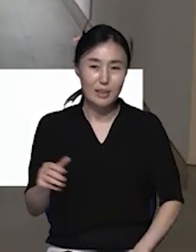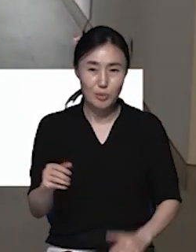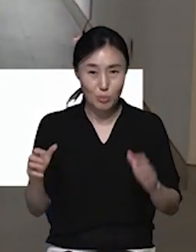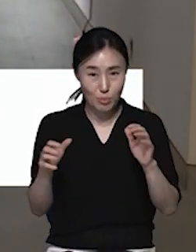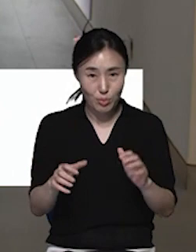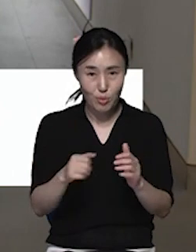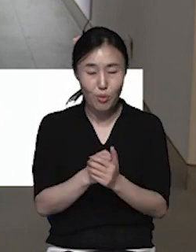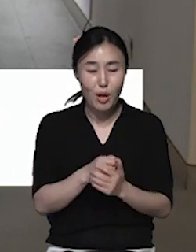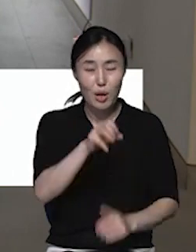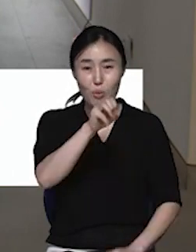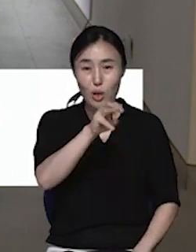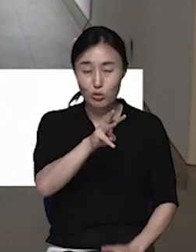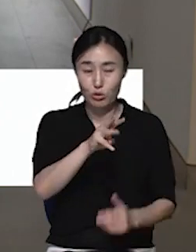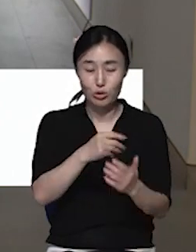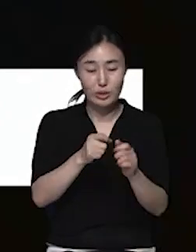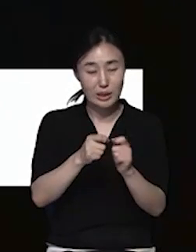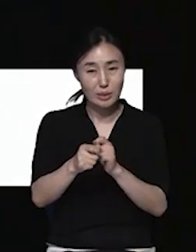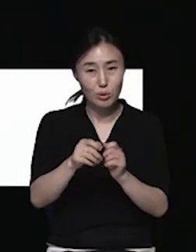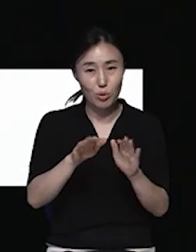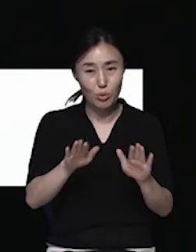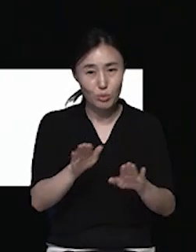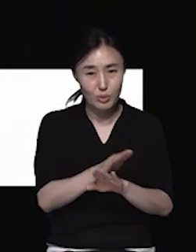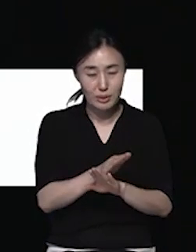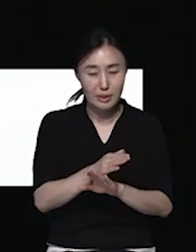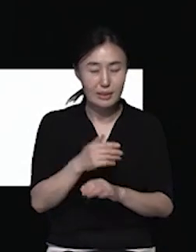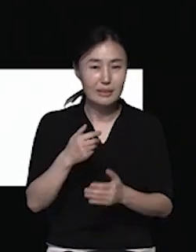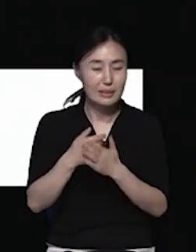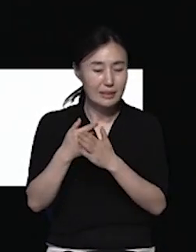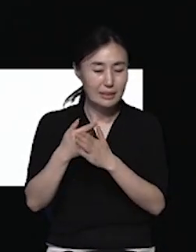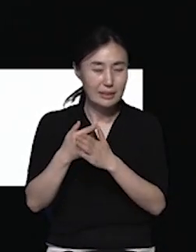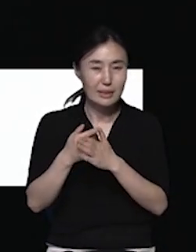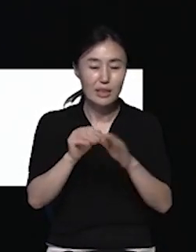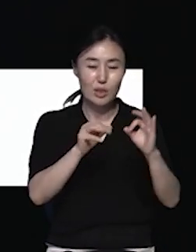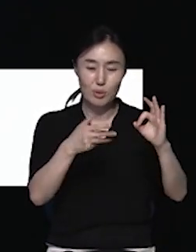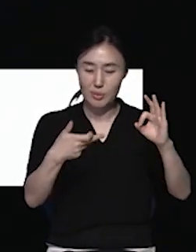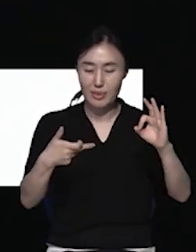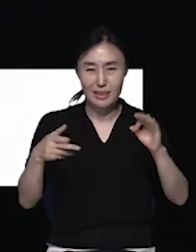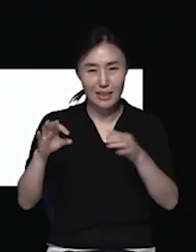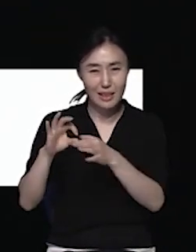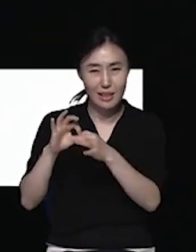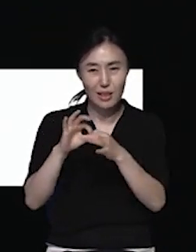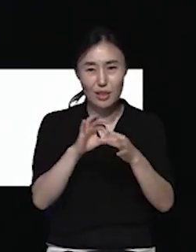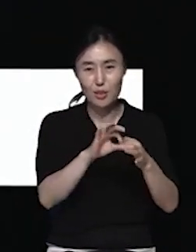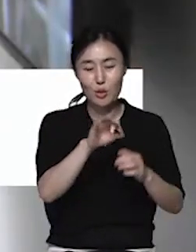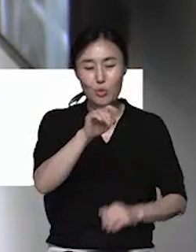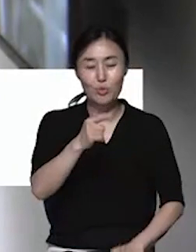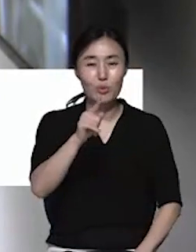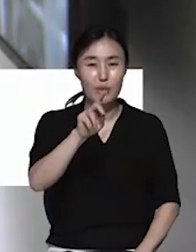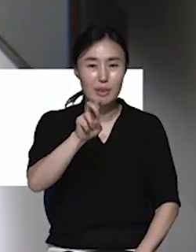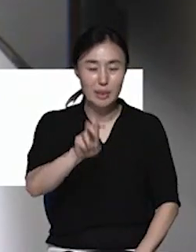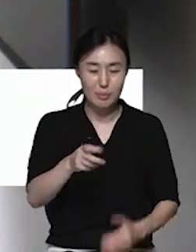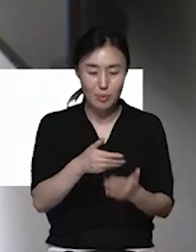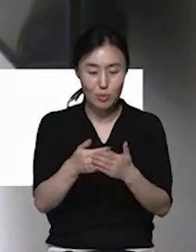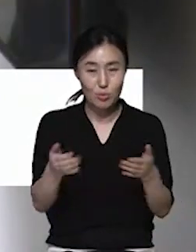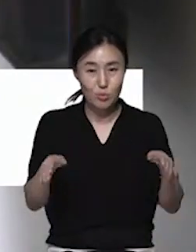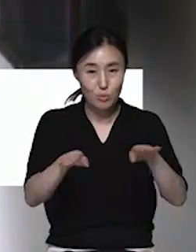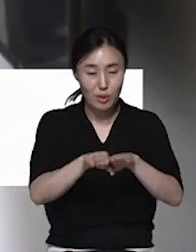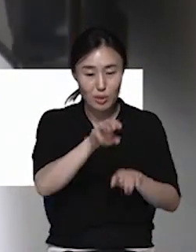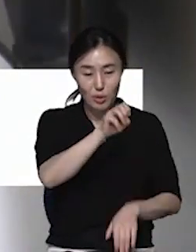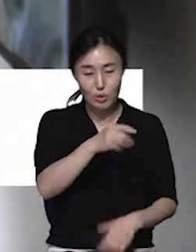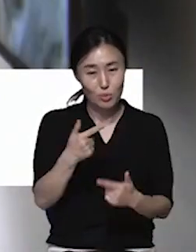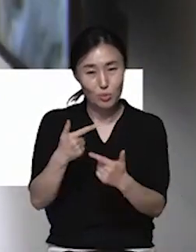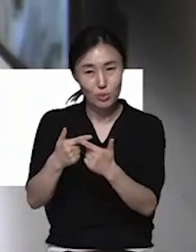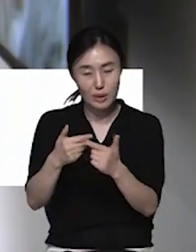민족미술인협회 광주지회는 오늘부터 오는 17일까지 광주 예술의 거리에 있는 은암미술관에서 광주와 부산 작가